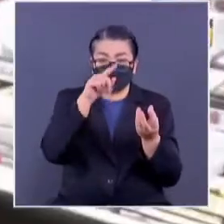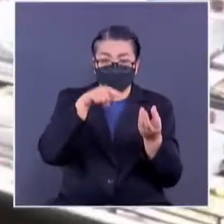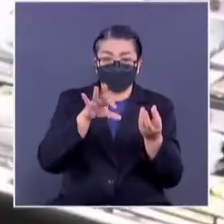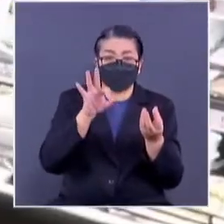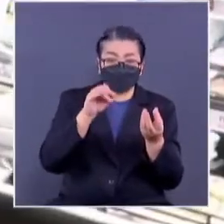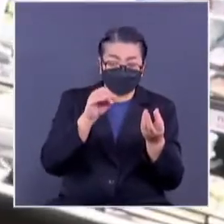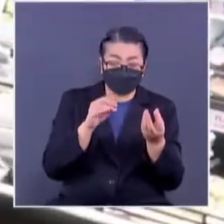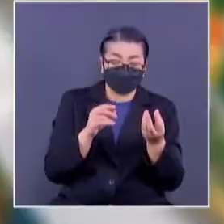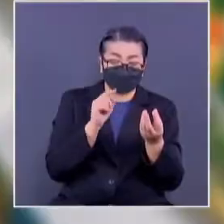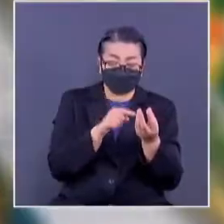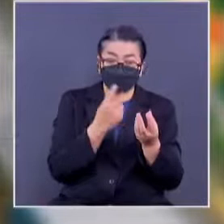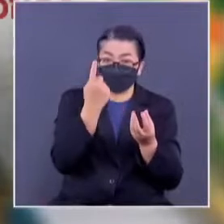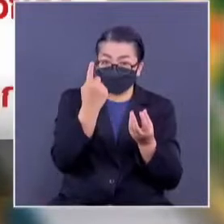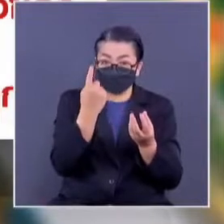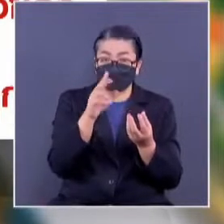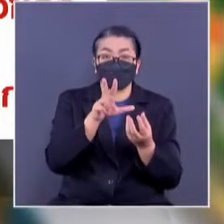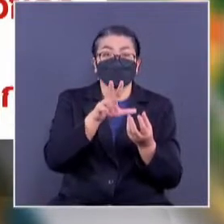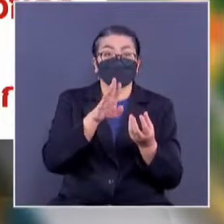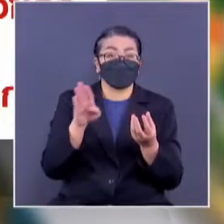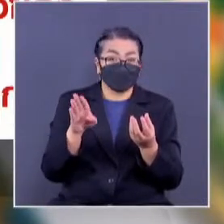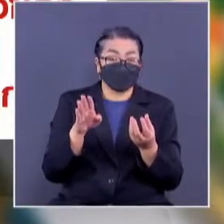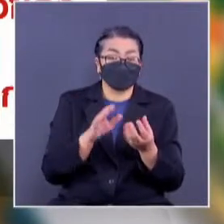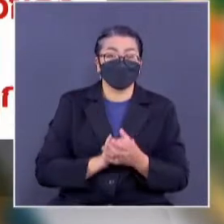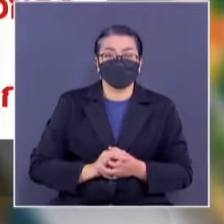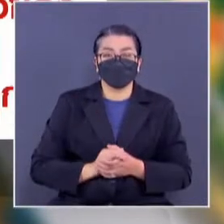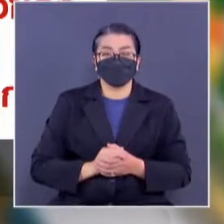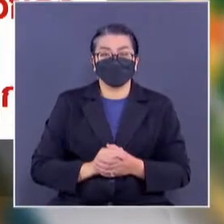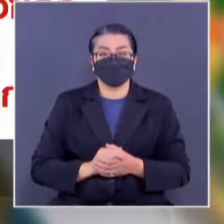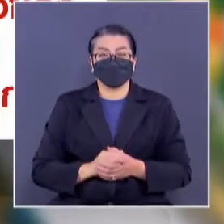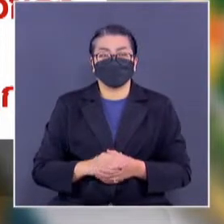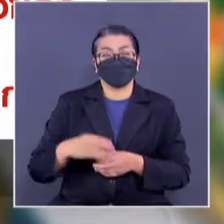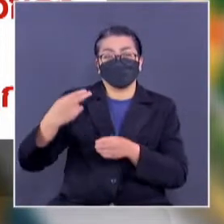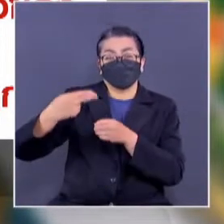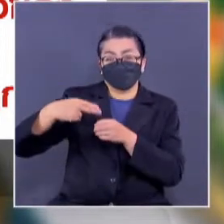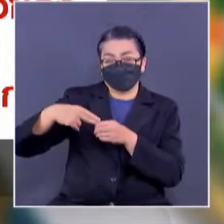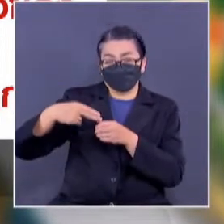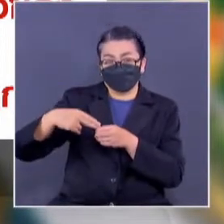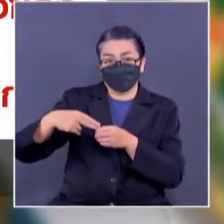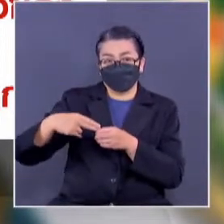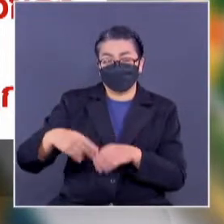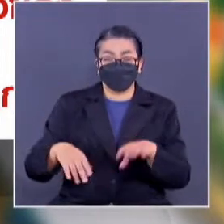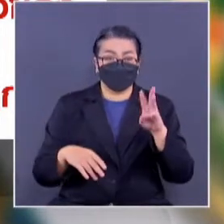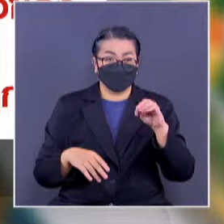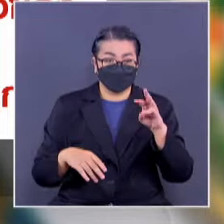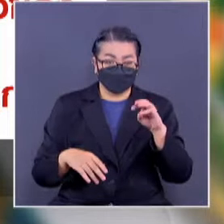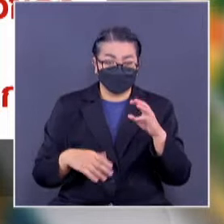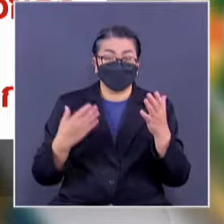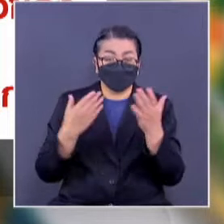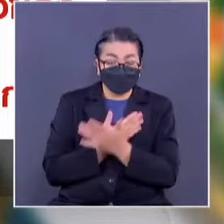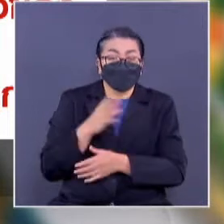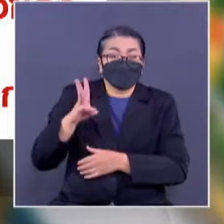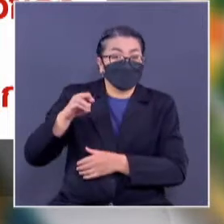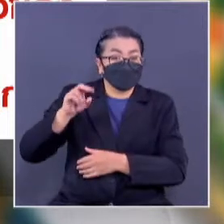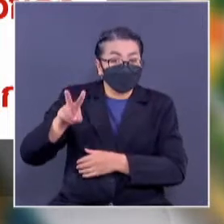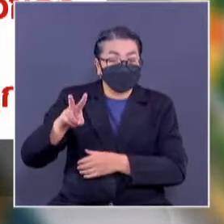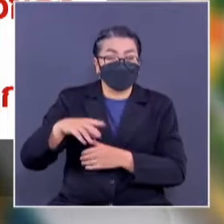างค์ขึ้นมาเป็นฟองละ3บาท20สตางค์ค่ะน้ำมันปาล์มเองจาก60บาทก็เป็น62บาทต่อข